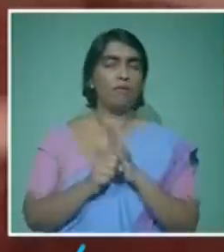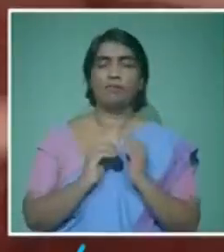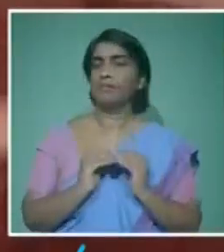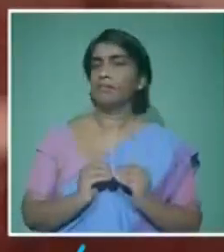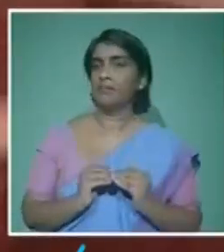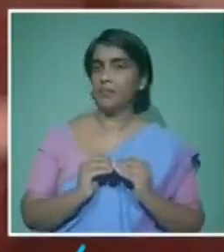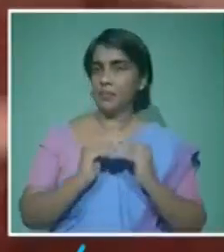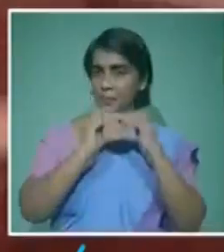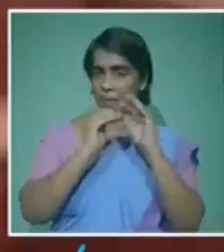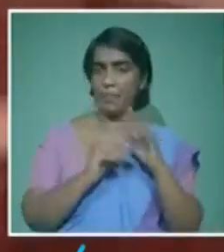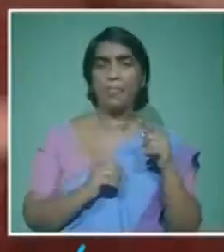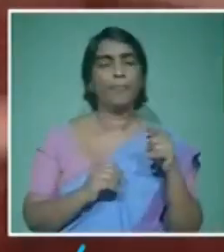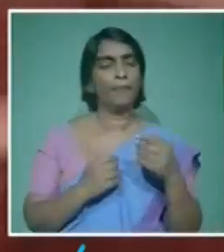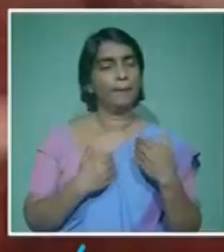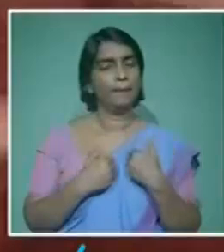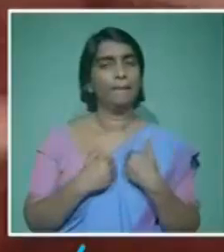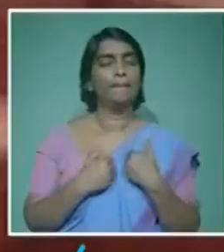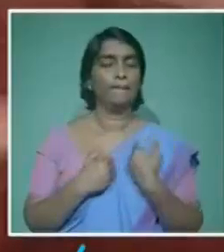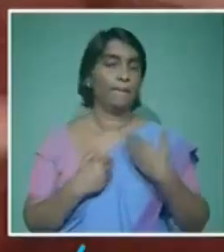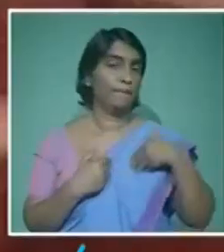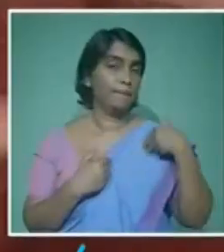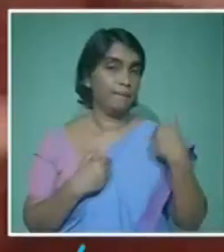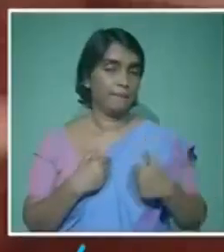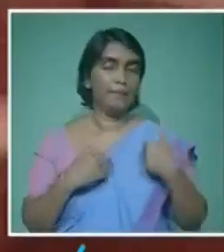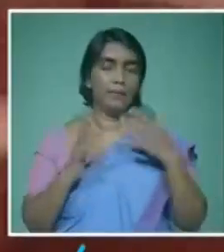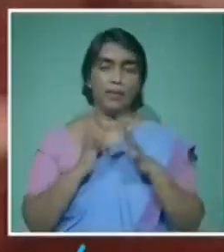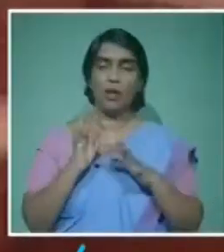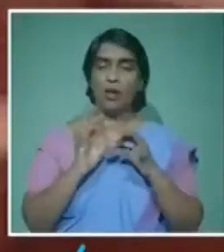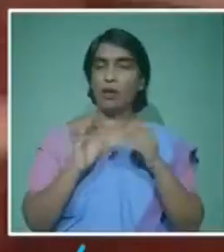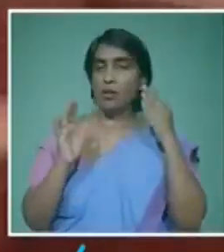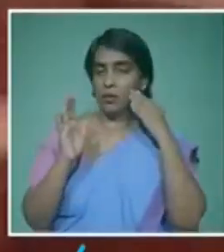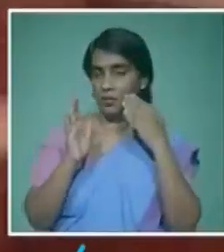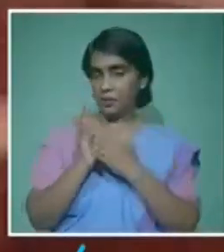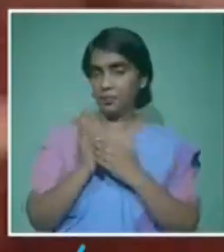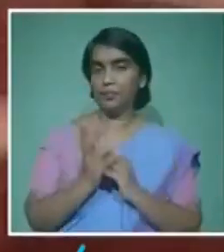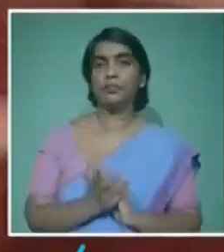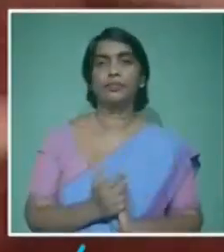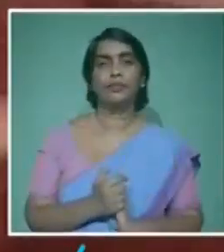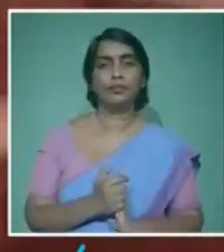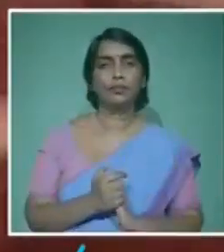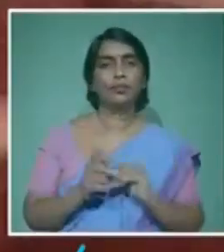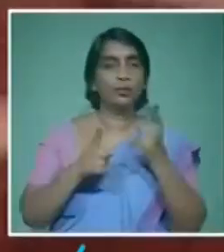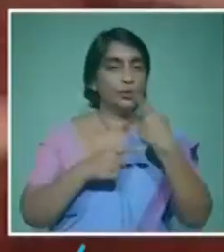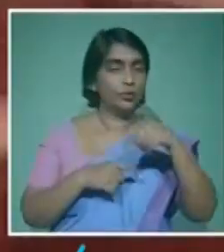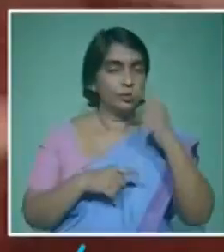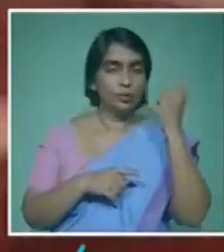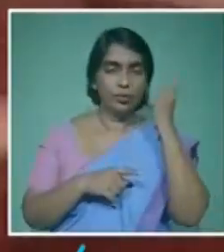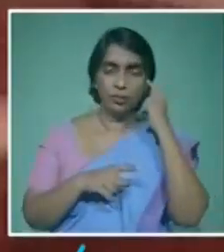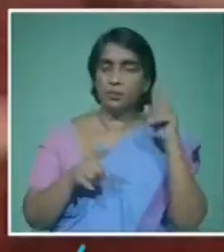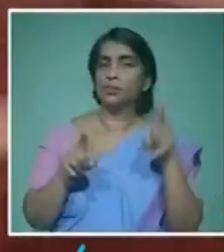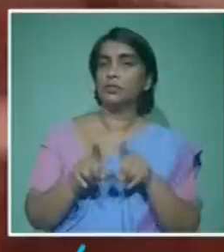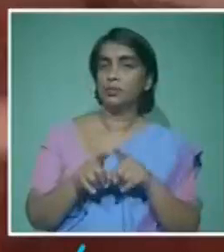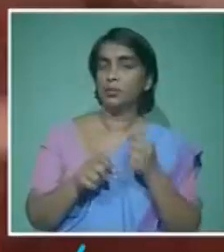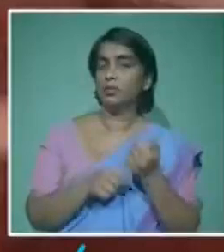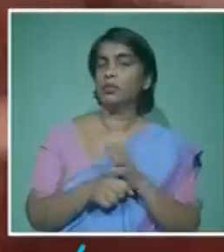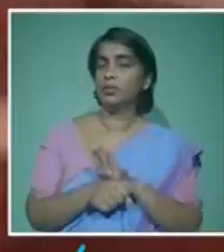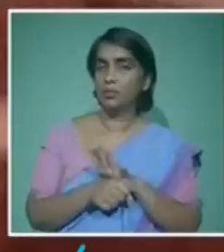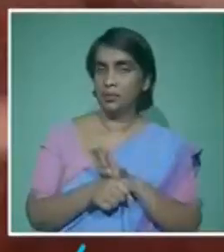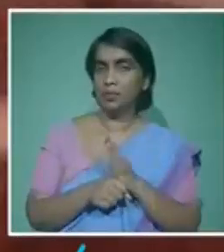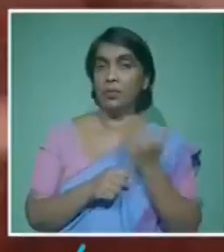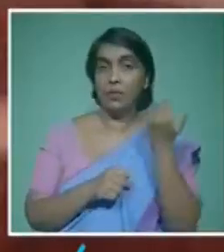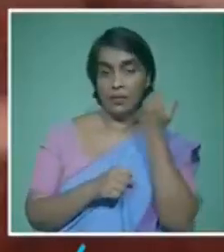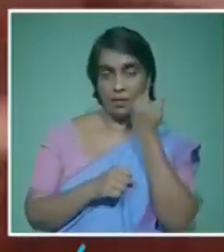இங்கு சுட்டிக்காட்ட விரும்புகின்றேன். உங்களுக்கு தெரியும், புயல், கோவிட், கொரோனா